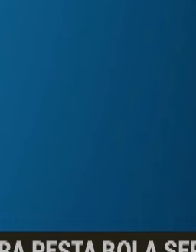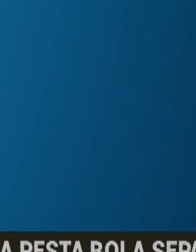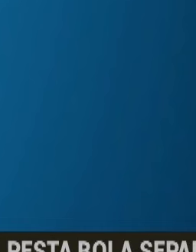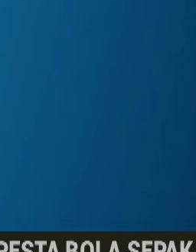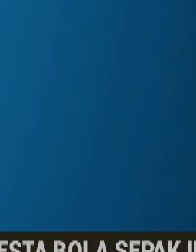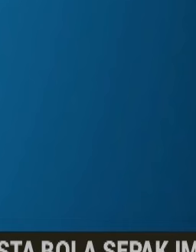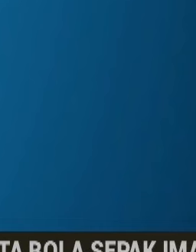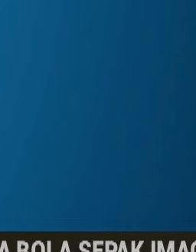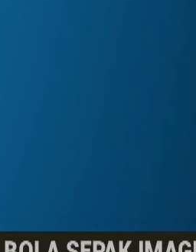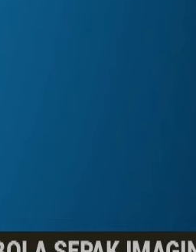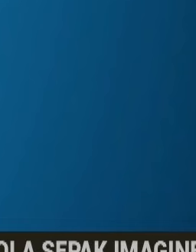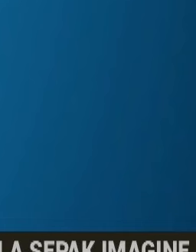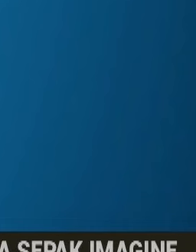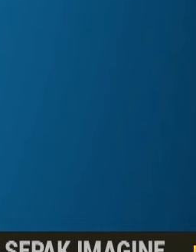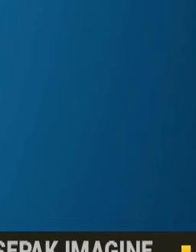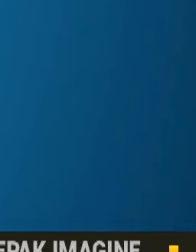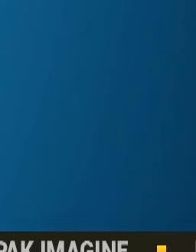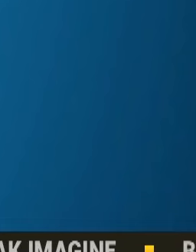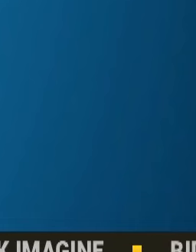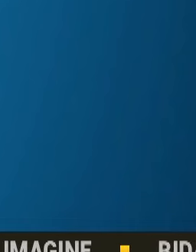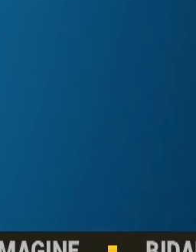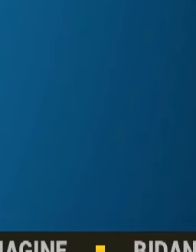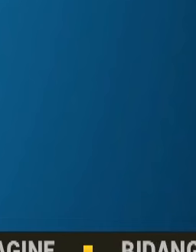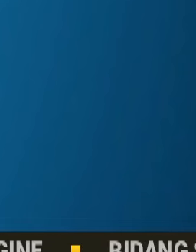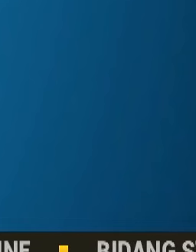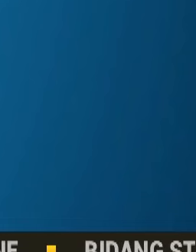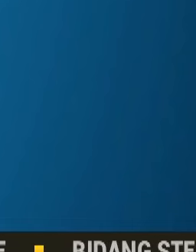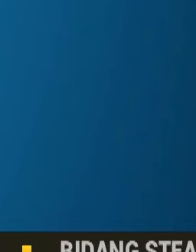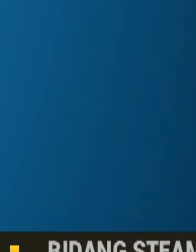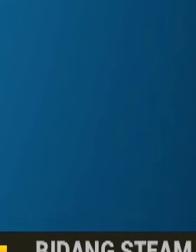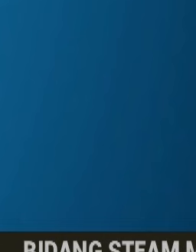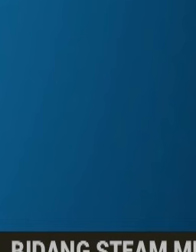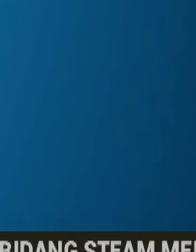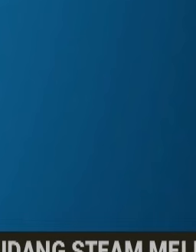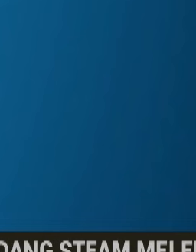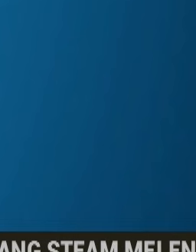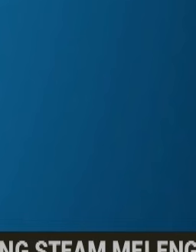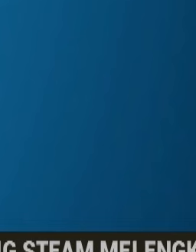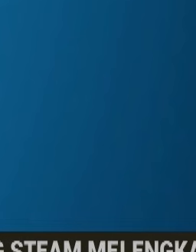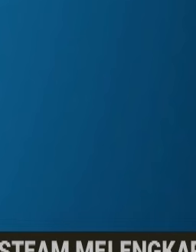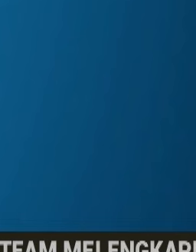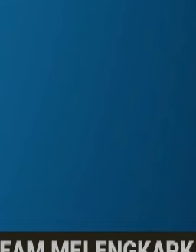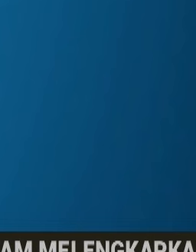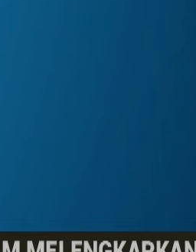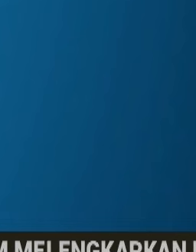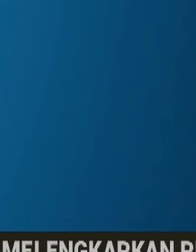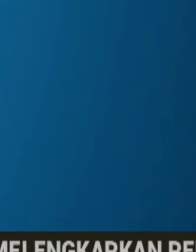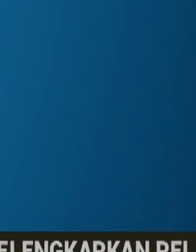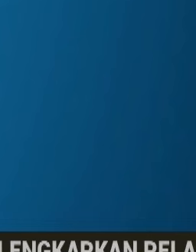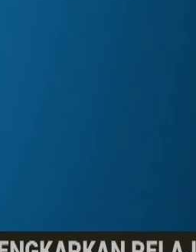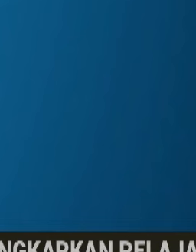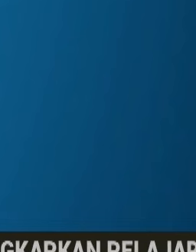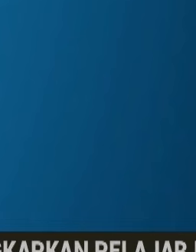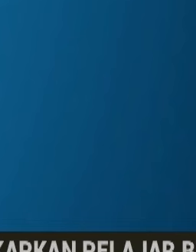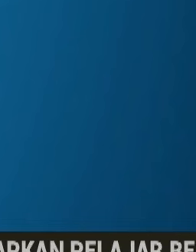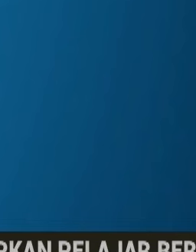hari. Jika gagal membayar, syarikat-syarikat tersebut boleh dihadapkan ke mahkamah dan jika sabit kesalahan, boleh dikenakan hukuman denda tidak kurang